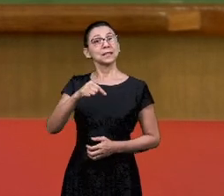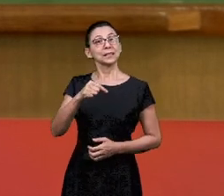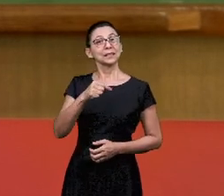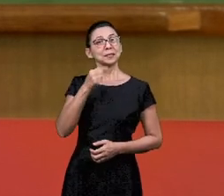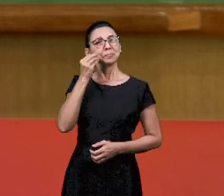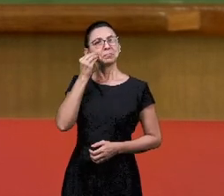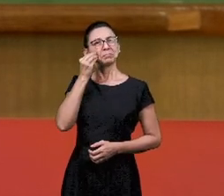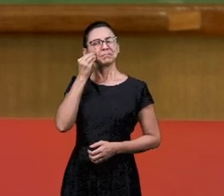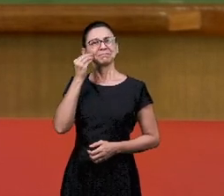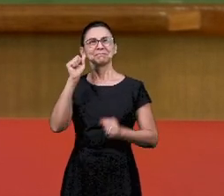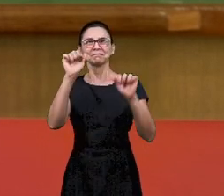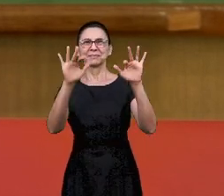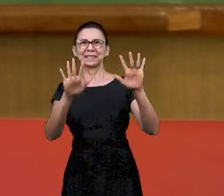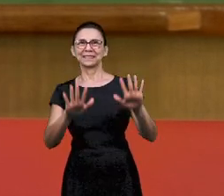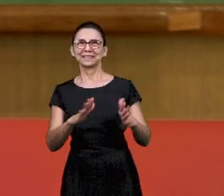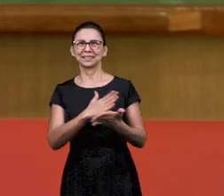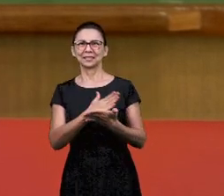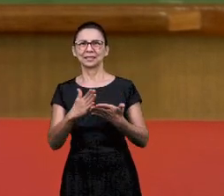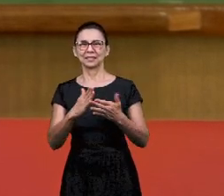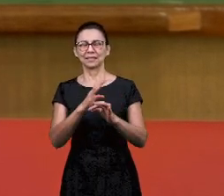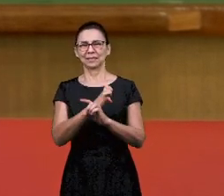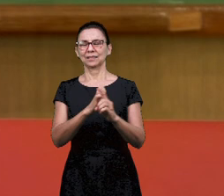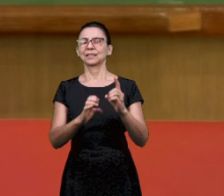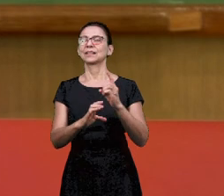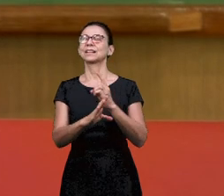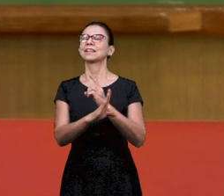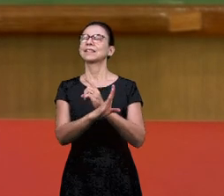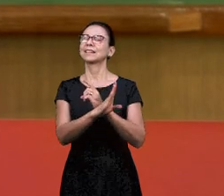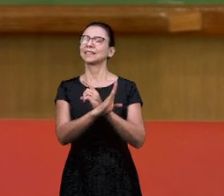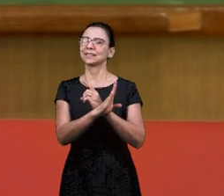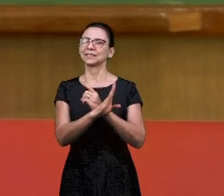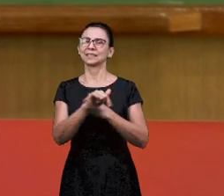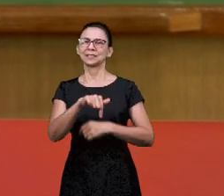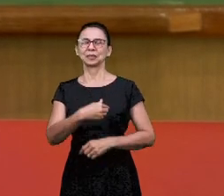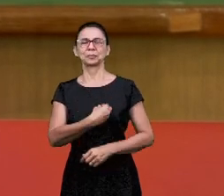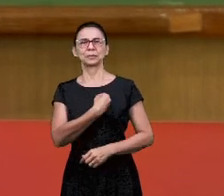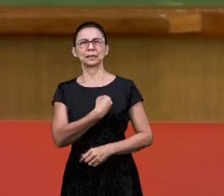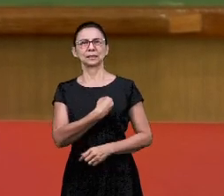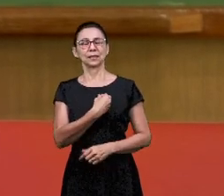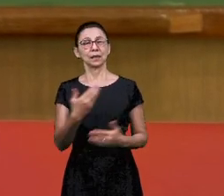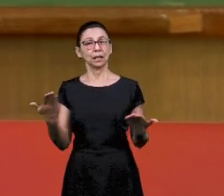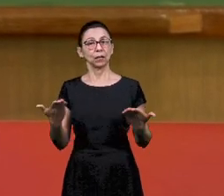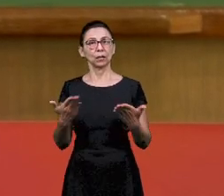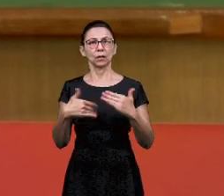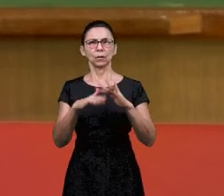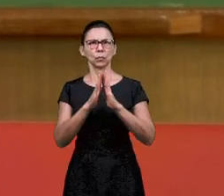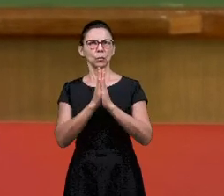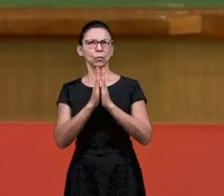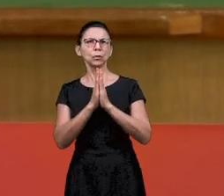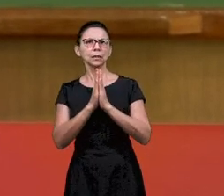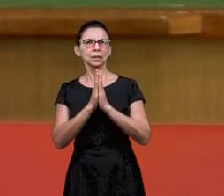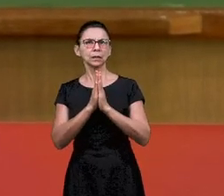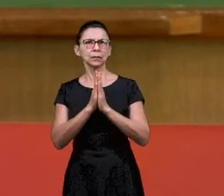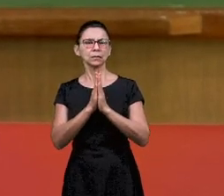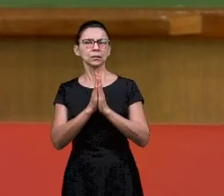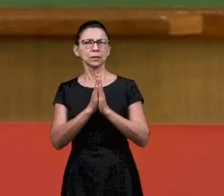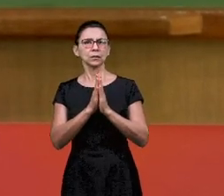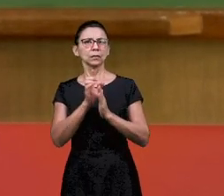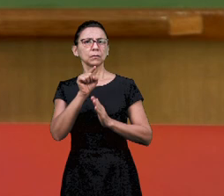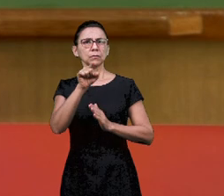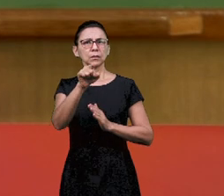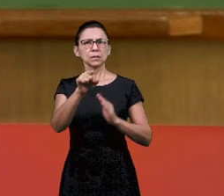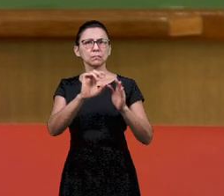cette bénédiction et en commençant cette école biblique directement ici du Manaïm. Nous allons prier maintenant. Vous pouvez